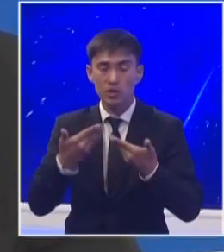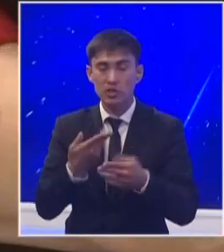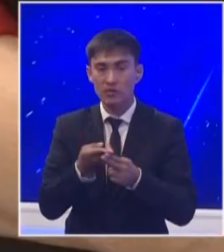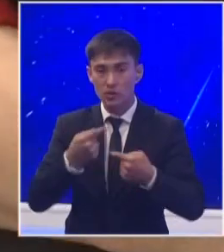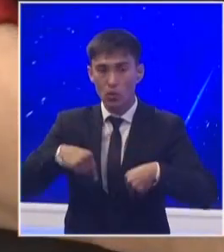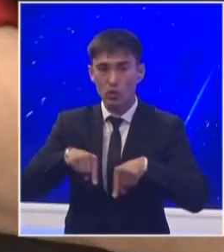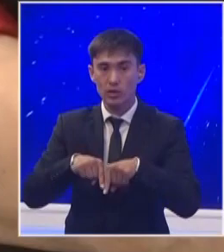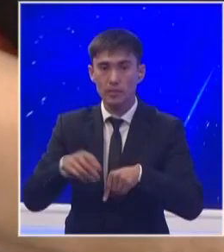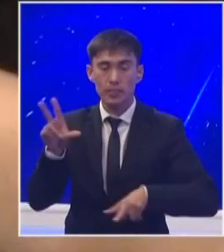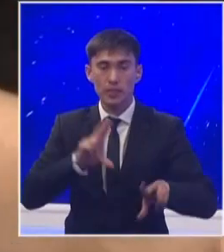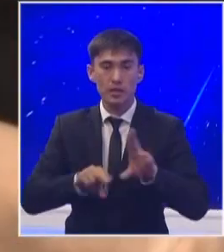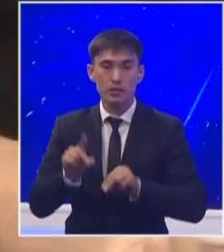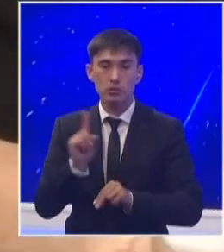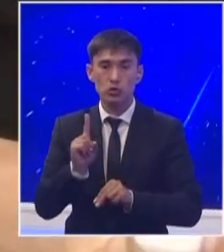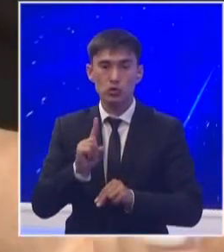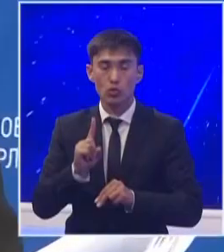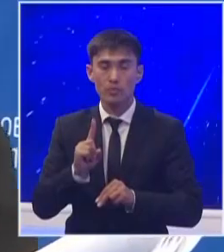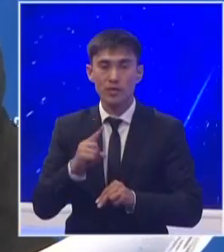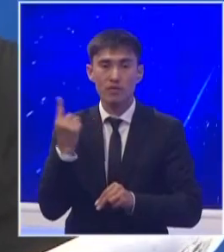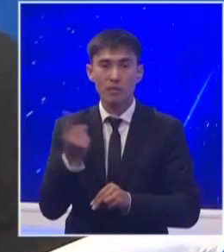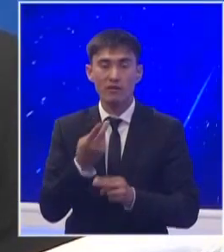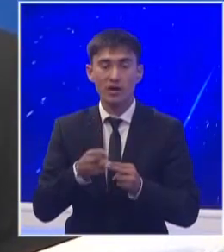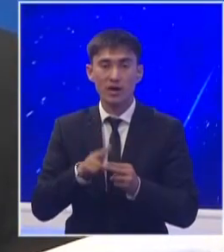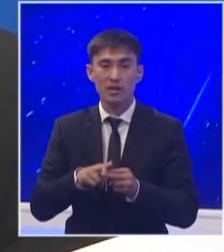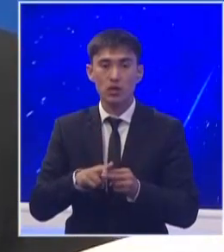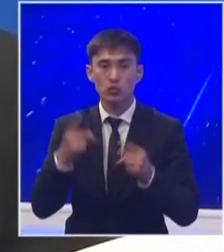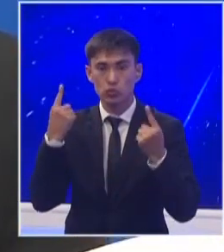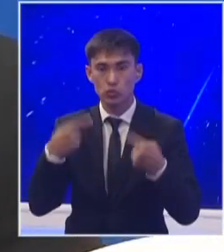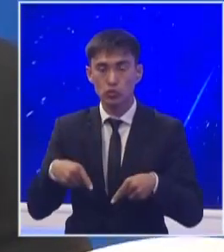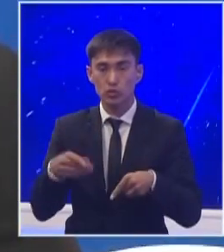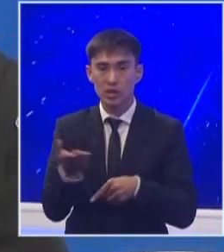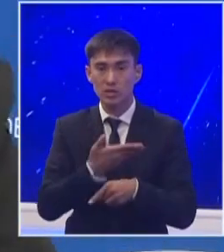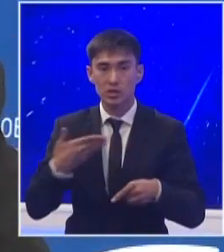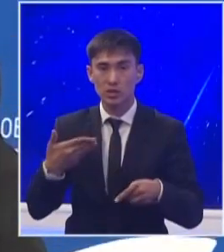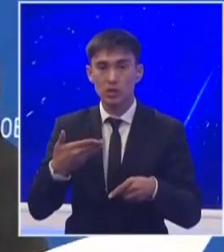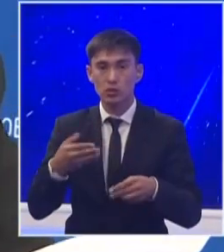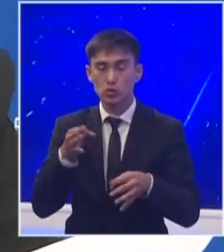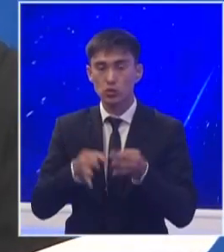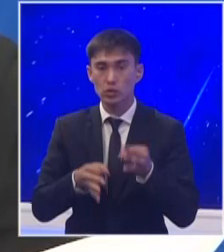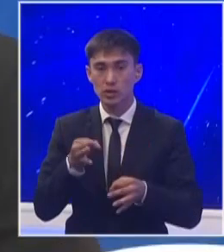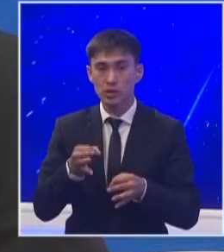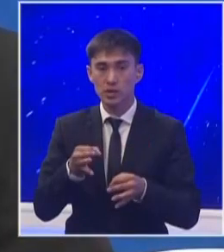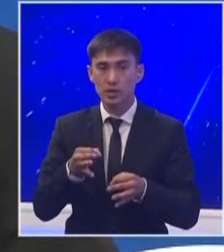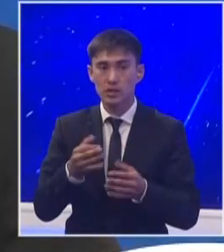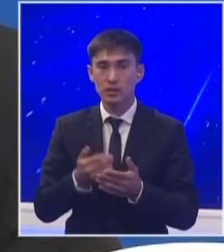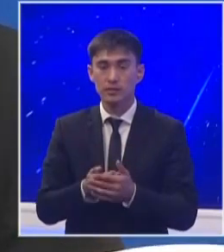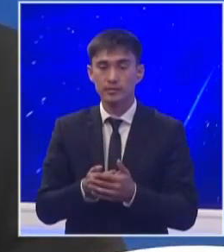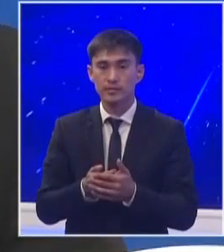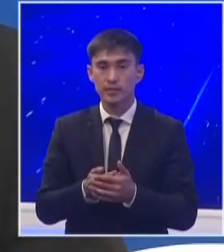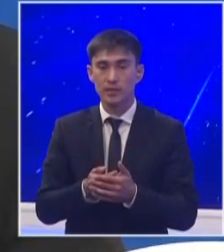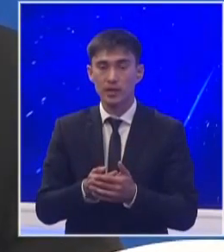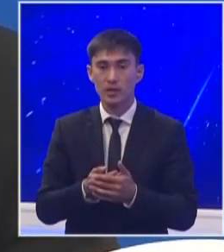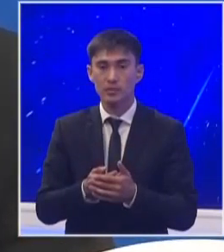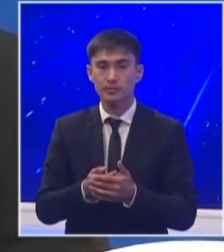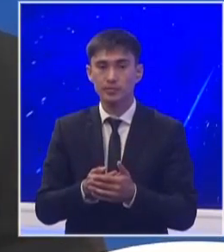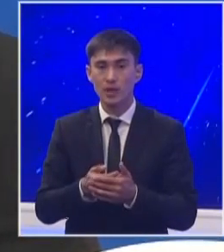органы. Надеемся, что, во-первых, это разгрузит наши суды, во-вторых, это все-таки, как вам сказать,